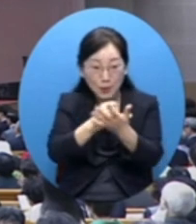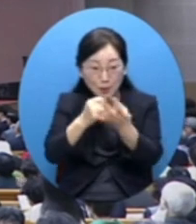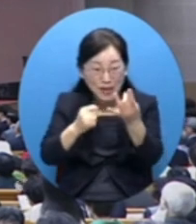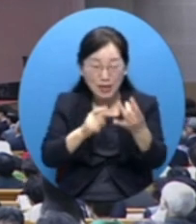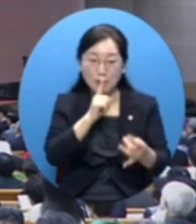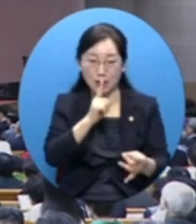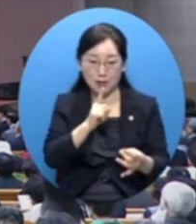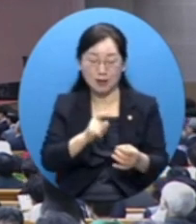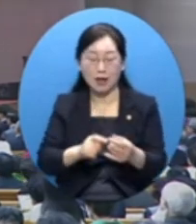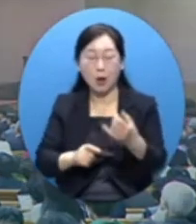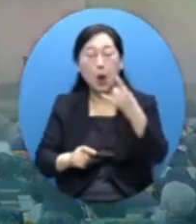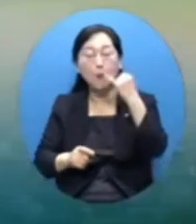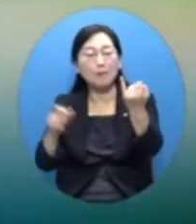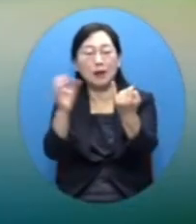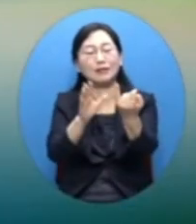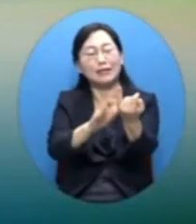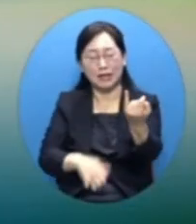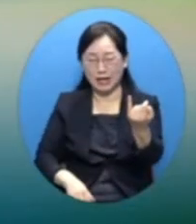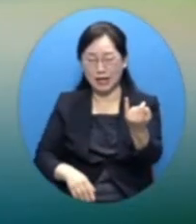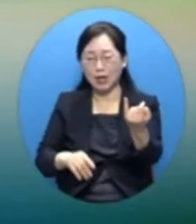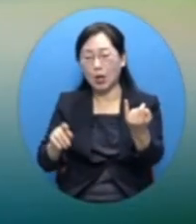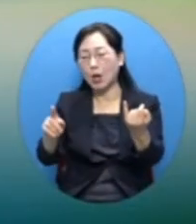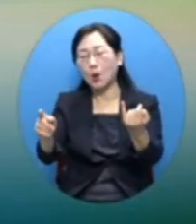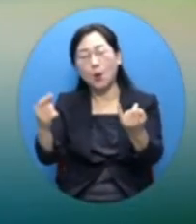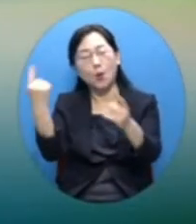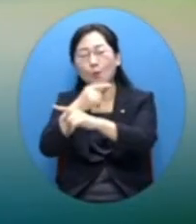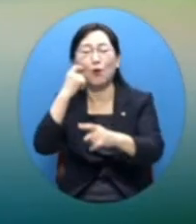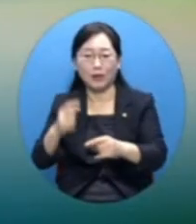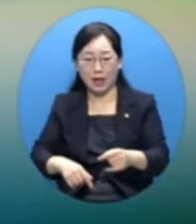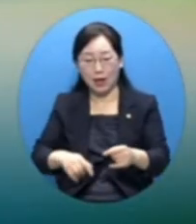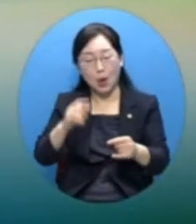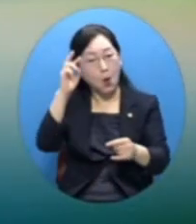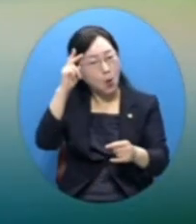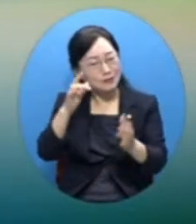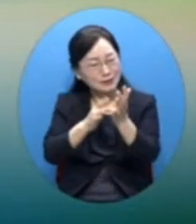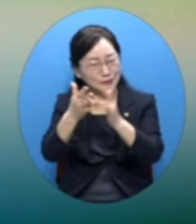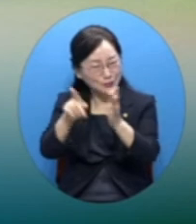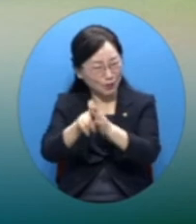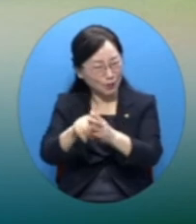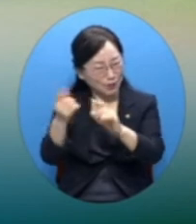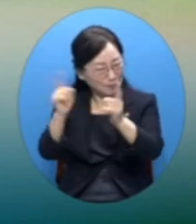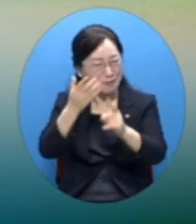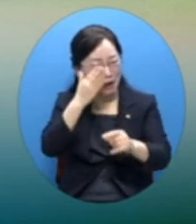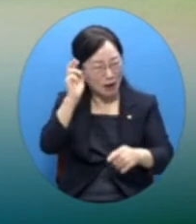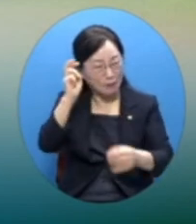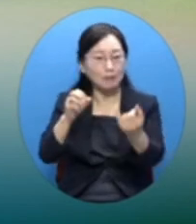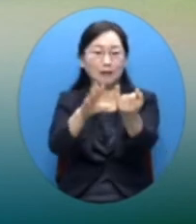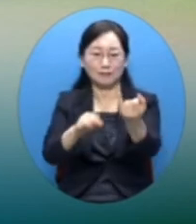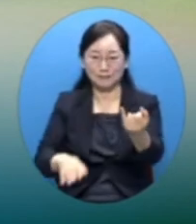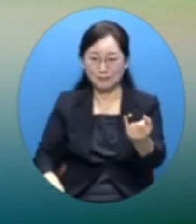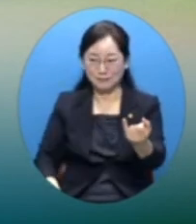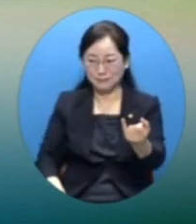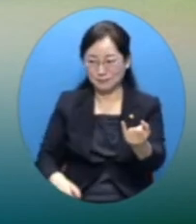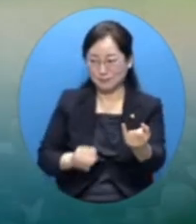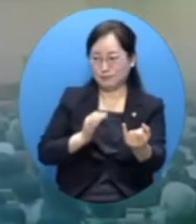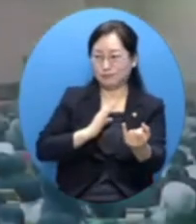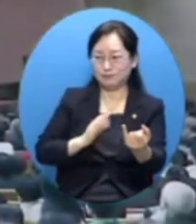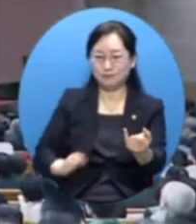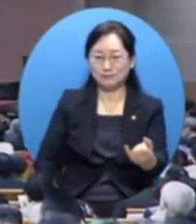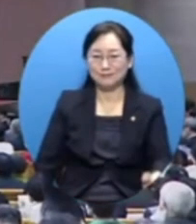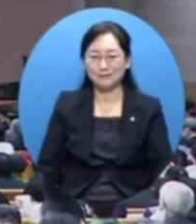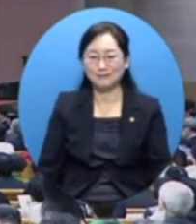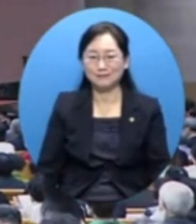했습니다이 아이는 누구도 고칠 수 없습니다 혹시 예수를 믿으면 나을 수도 있습니다 그래